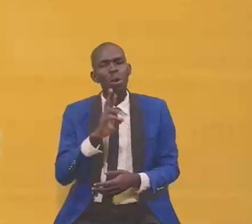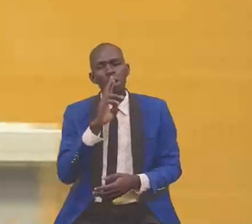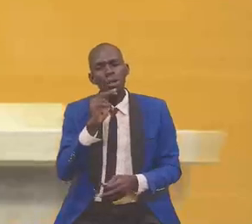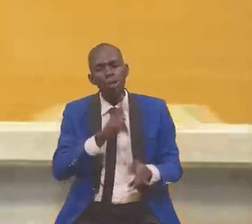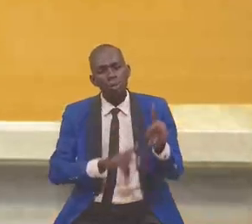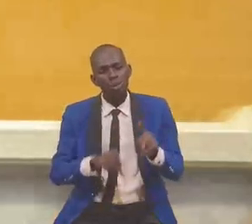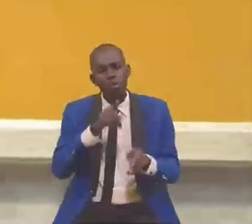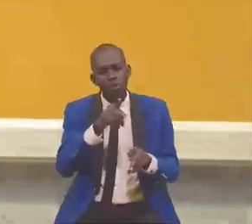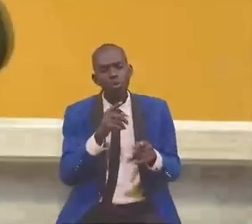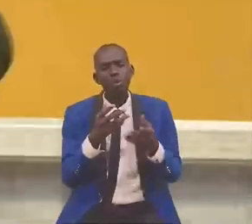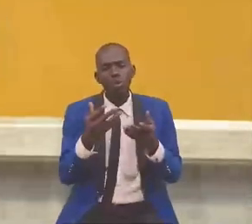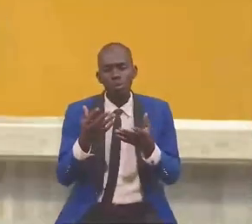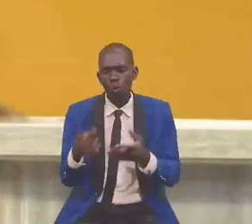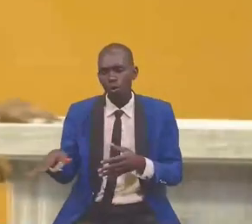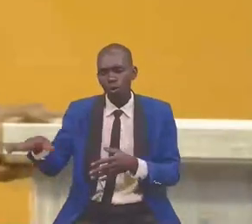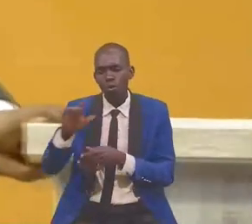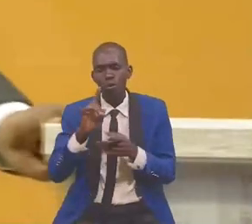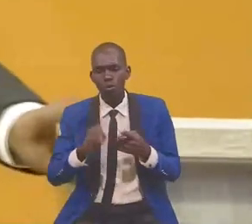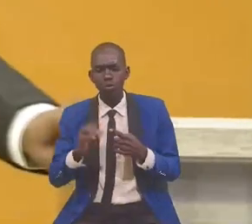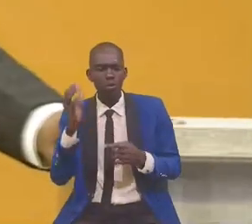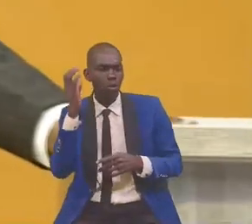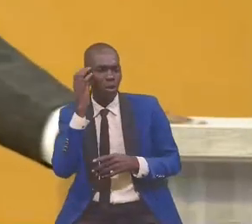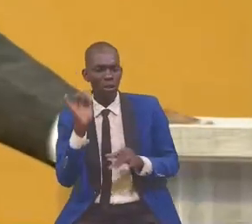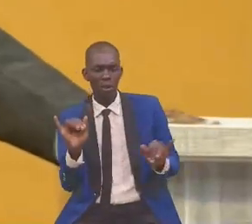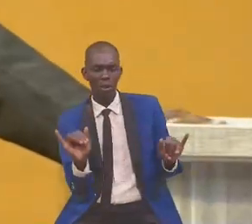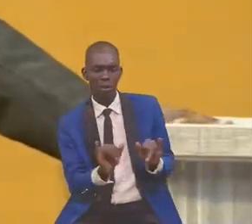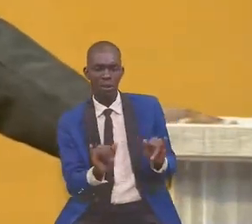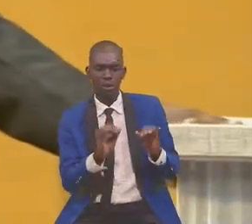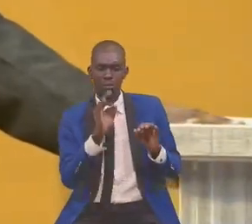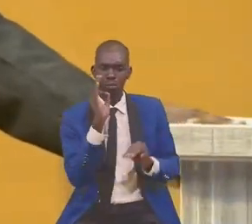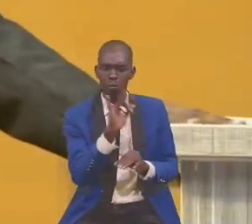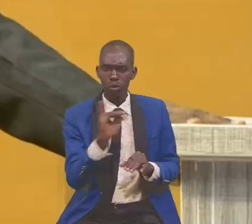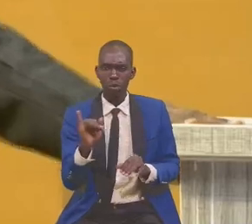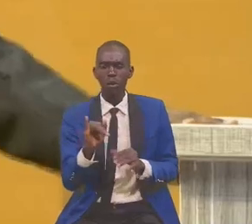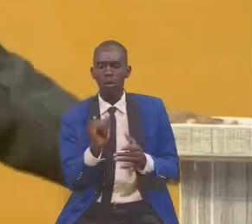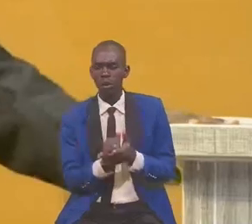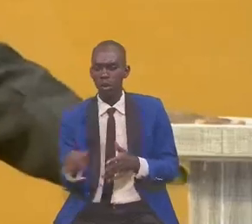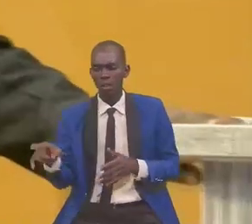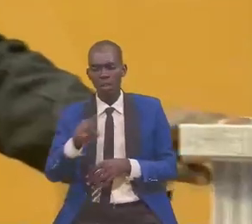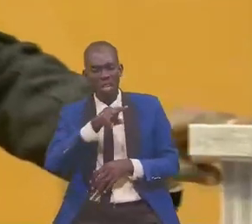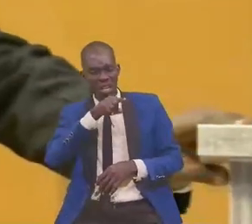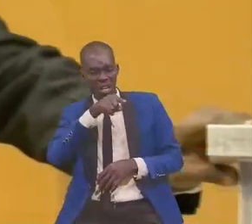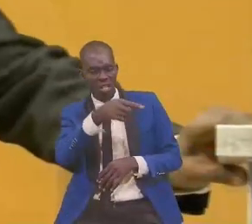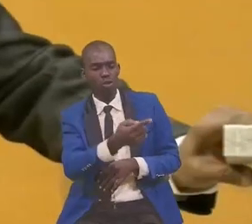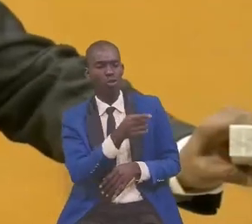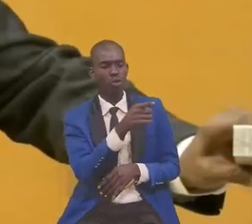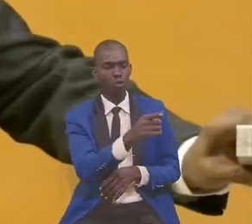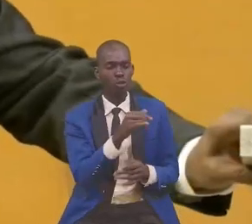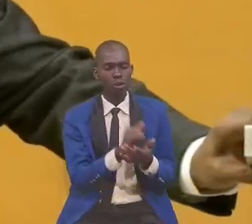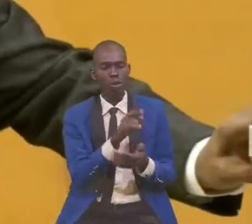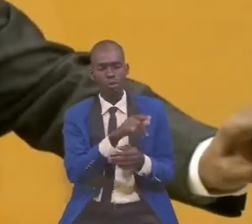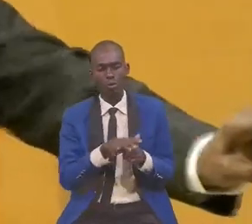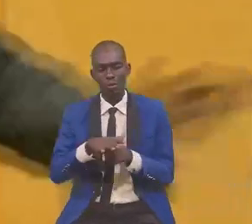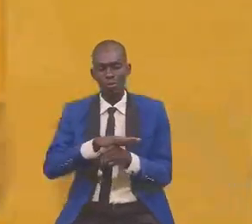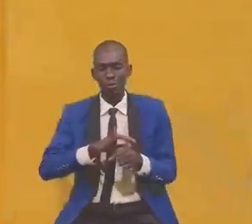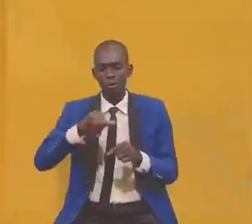qu'ils écoutent la même doctrine dont tu accuses d'avoir rempli Jérusalem? Où sont